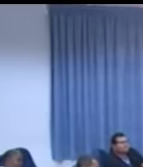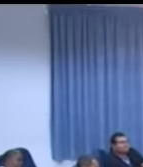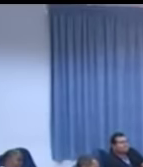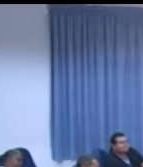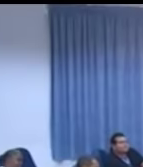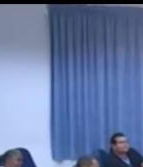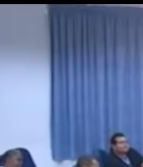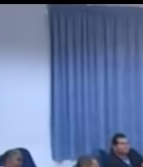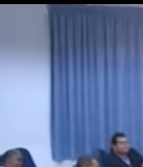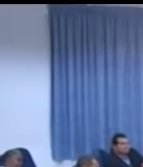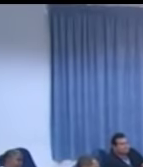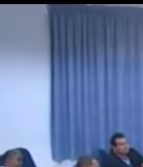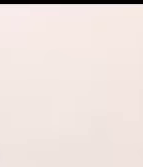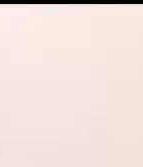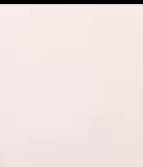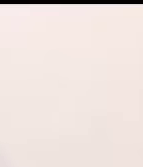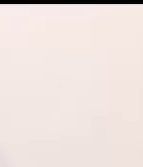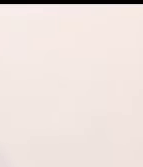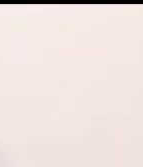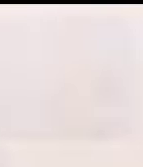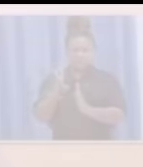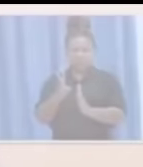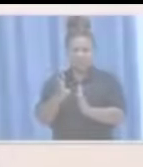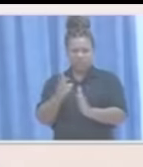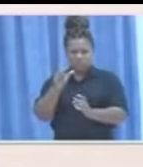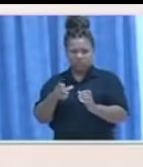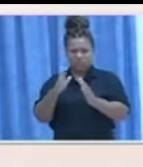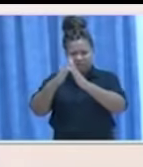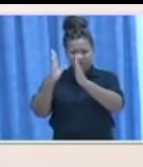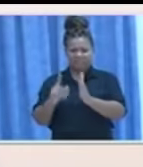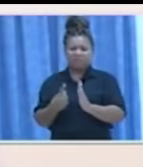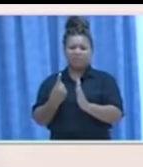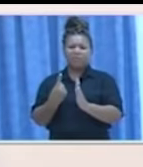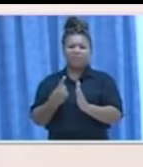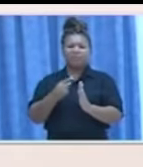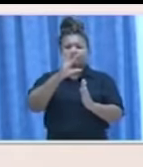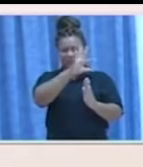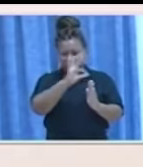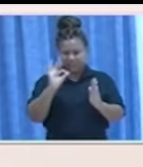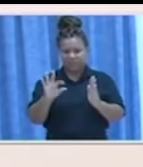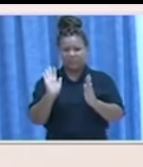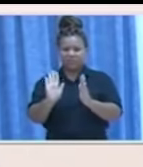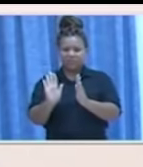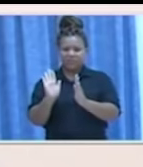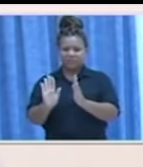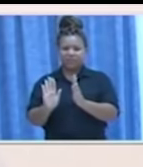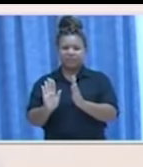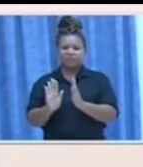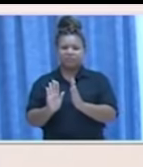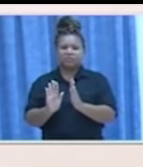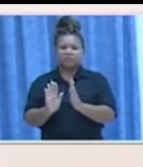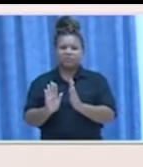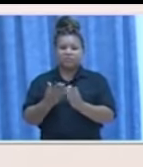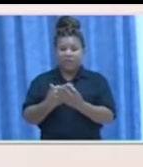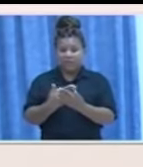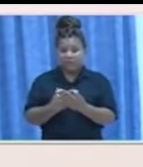Il y a des gens qui tiennent dans sa facilité que les autres. Et les autres considèrent comme un low risk group. Si vous